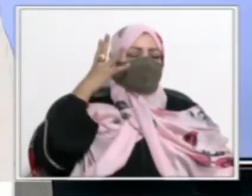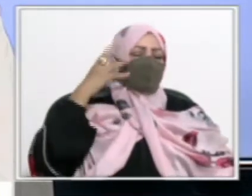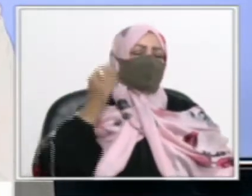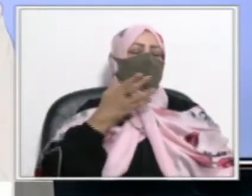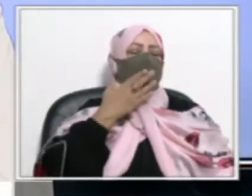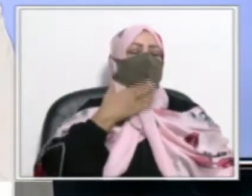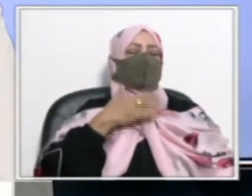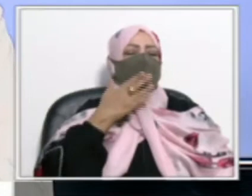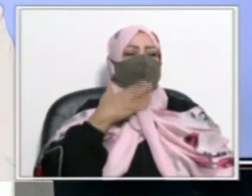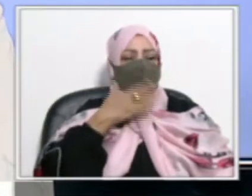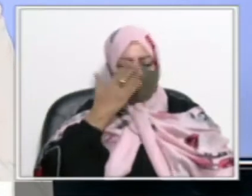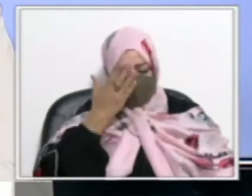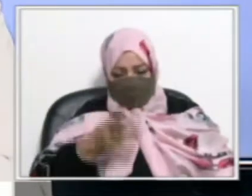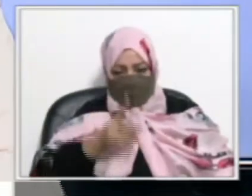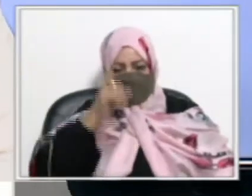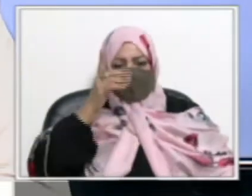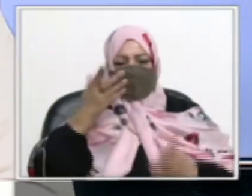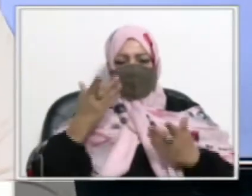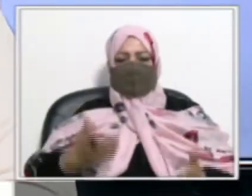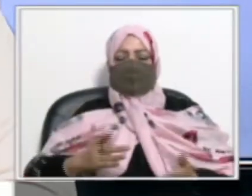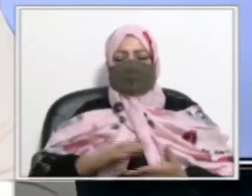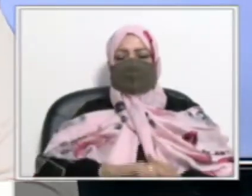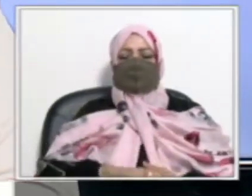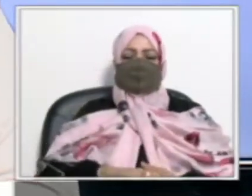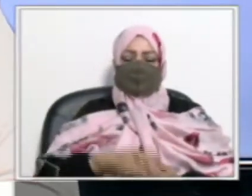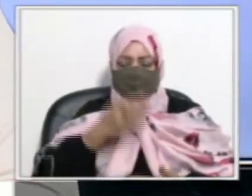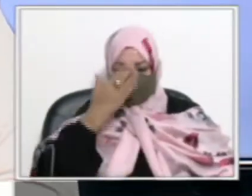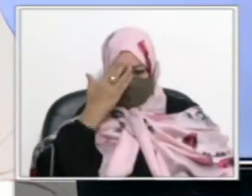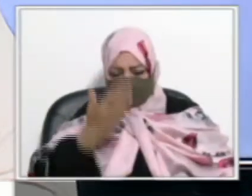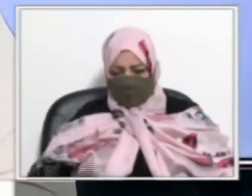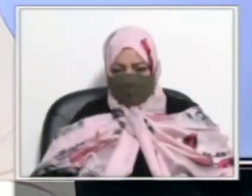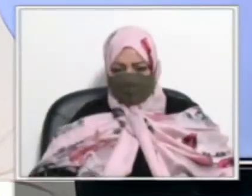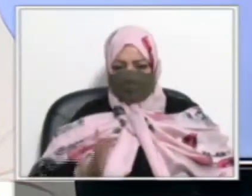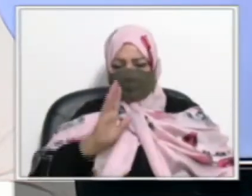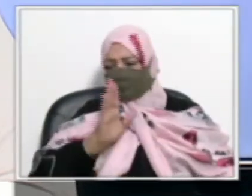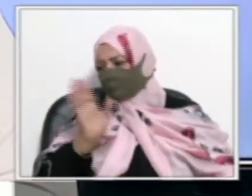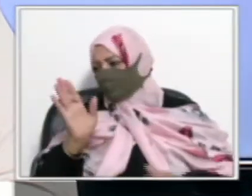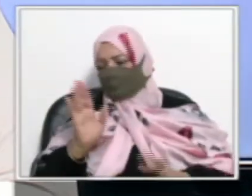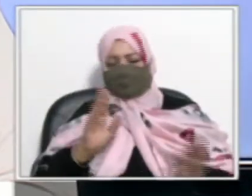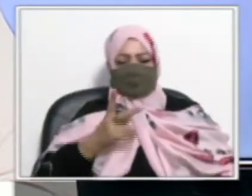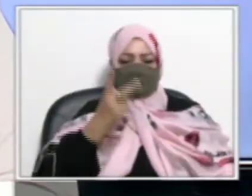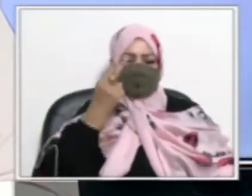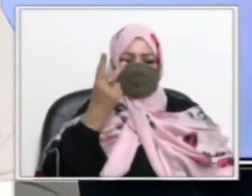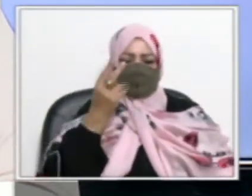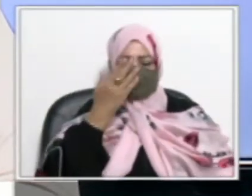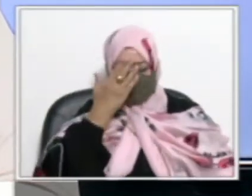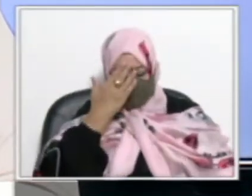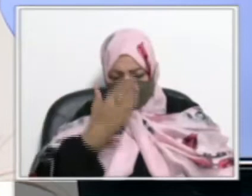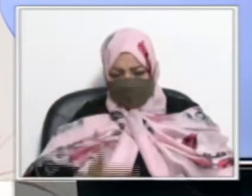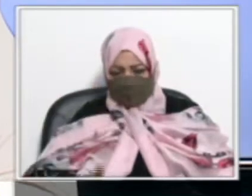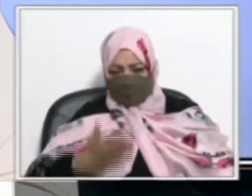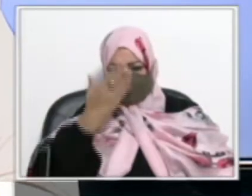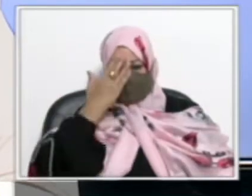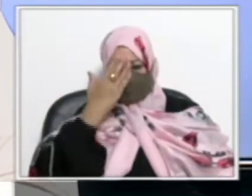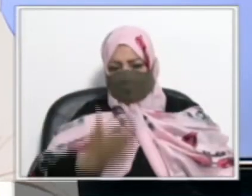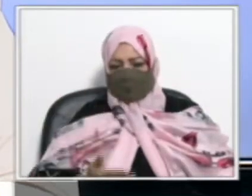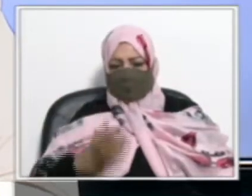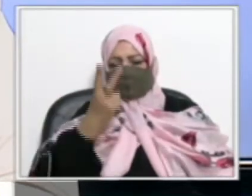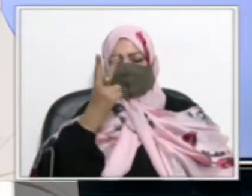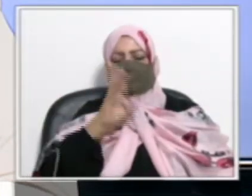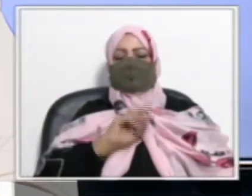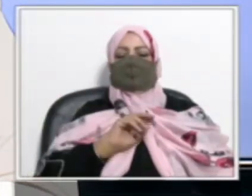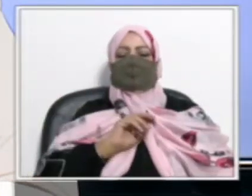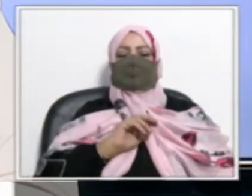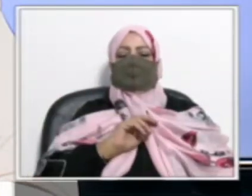الخفيفة هذه يجبرها السجود، أما إن ترك فرضا فلا يجبره السجود. باقي سؤال الأخ إدريس الذي لا منع عن